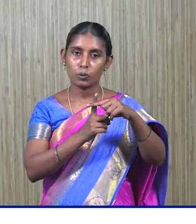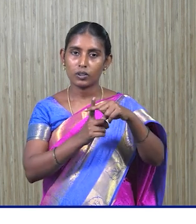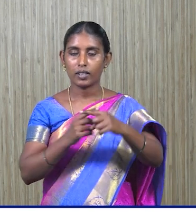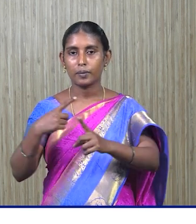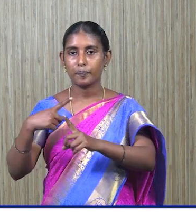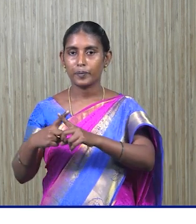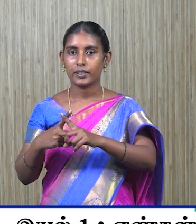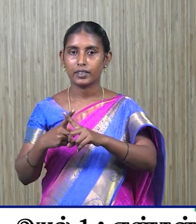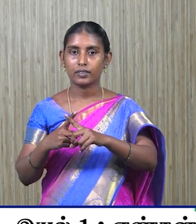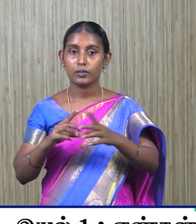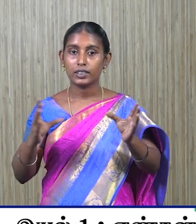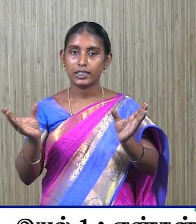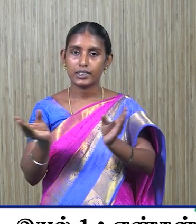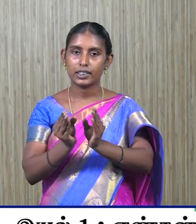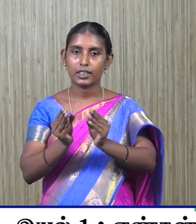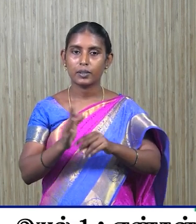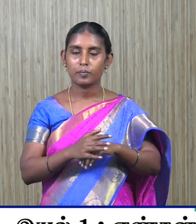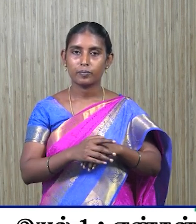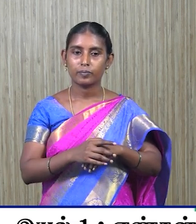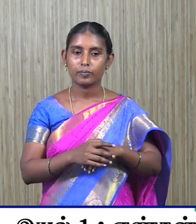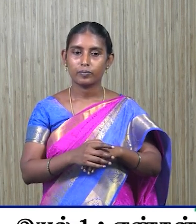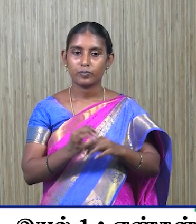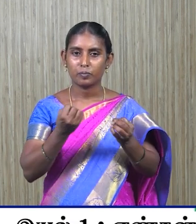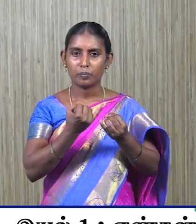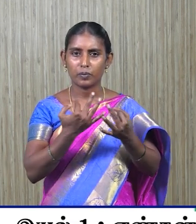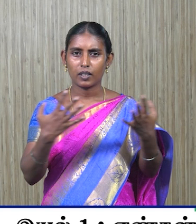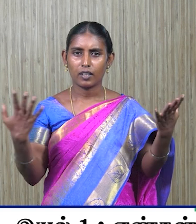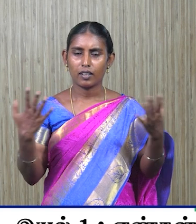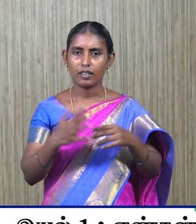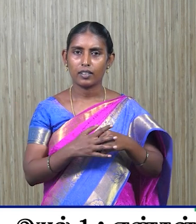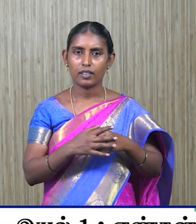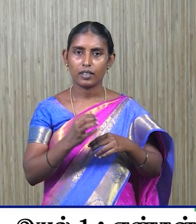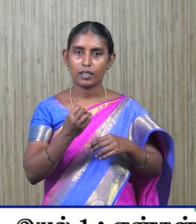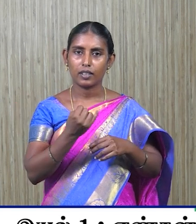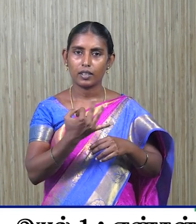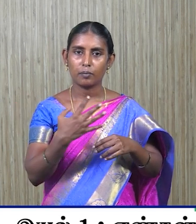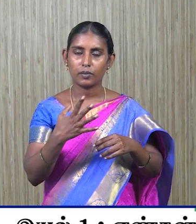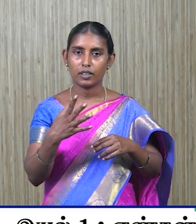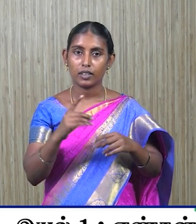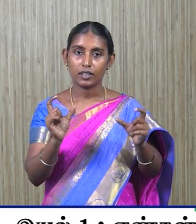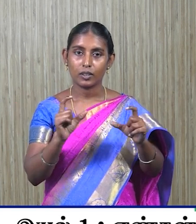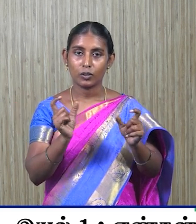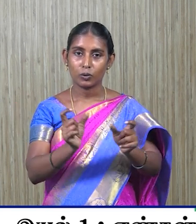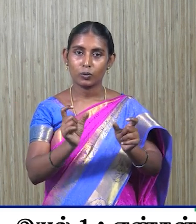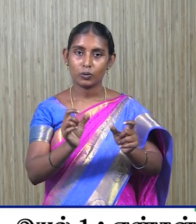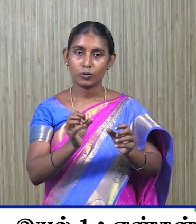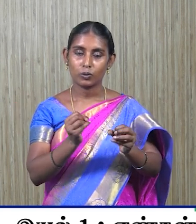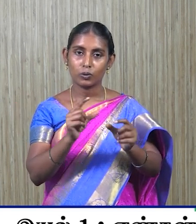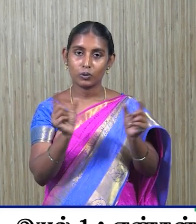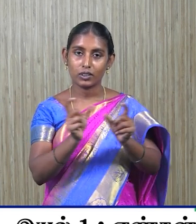பண்பு. பல எண்களை கூட்டும்போது அவ்வெண்களின் வரிசையை பற்றி கருத்தில் கொள்ள தேவையில்லை. இது கூட்டலின் சேர்ப்பு